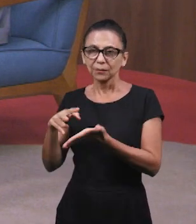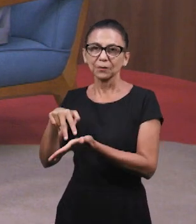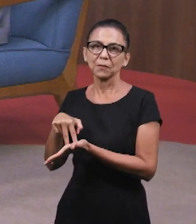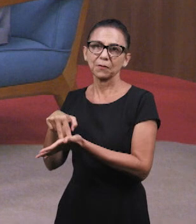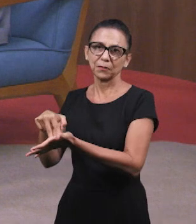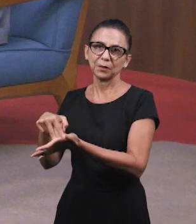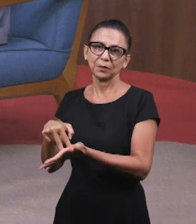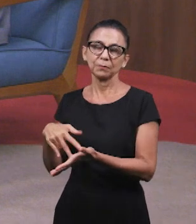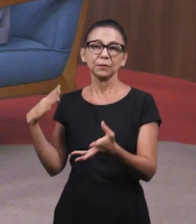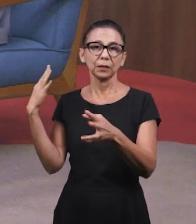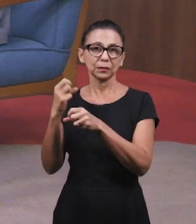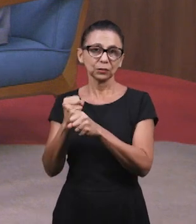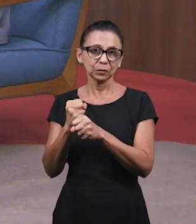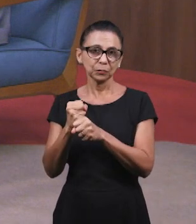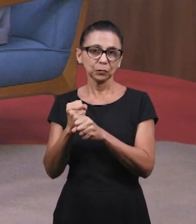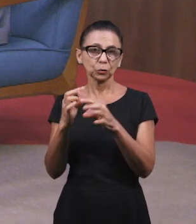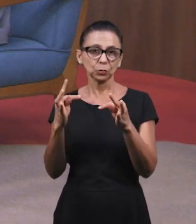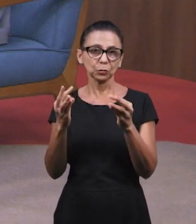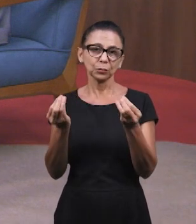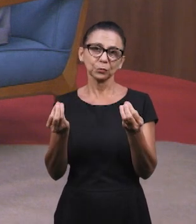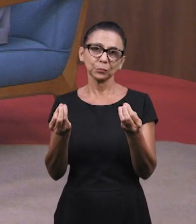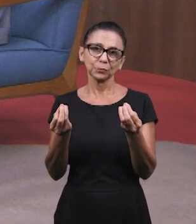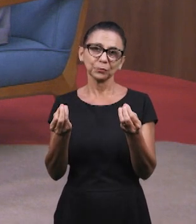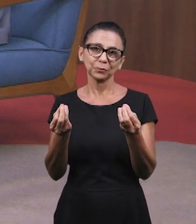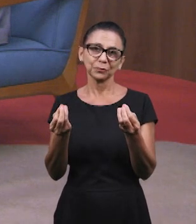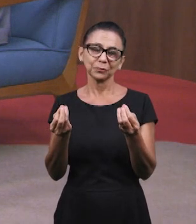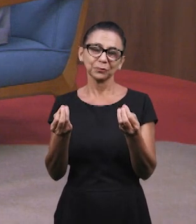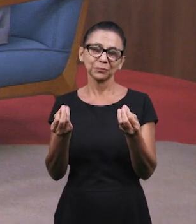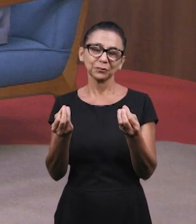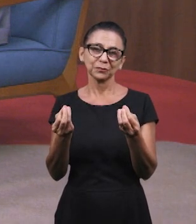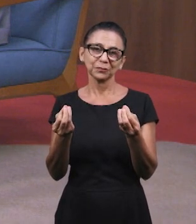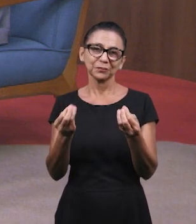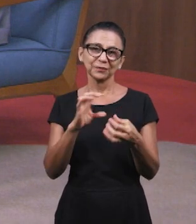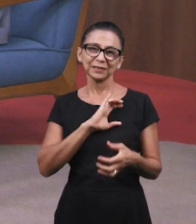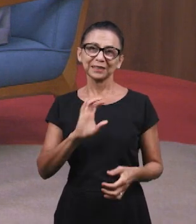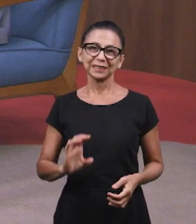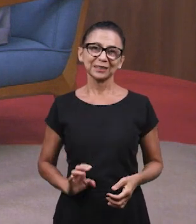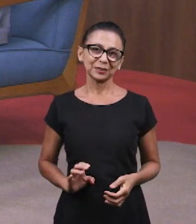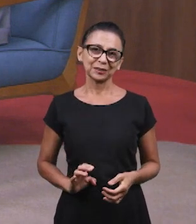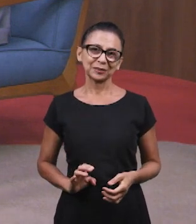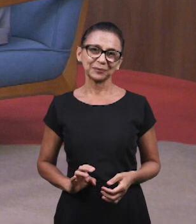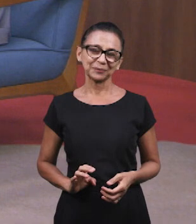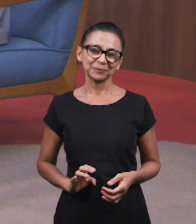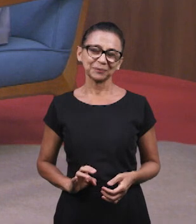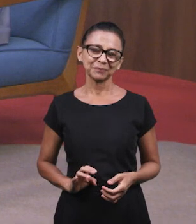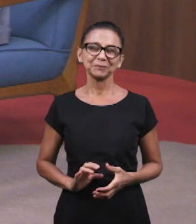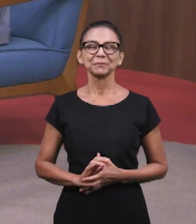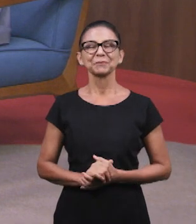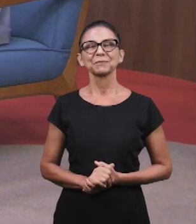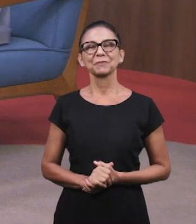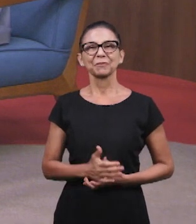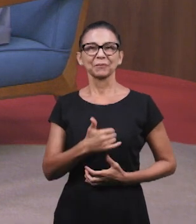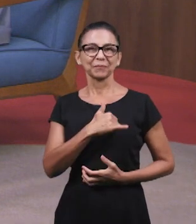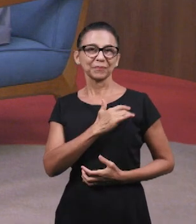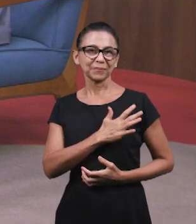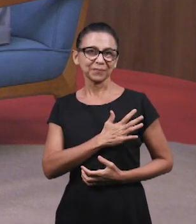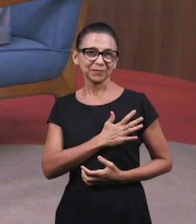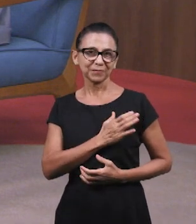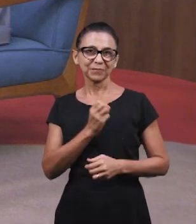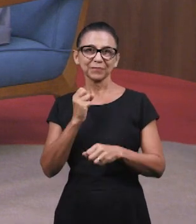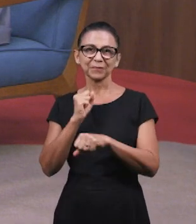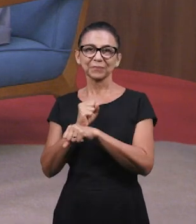Christ. Christ en nous, espérance de la gloire. Quelle merveille. Vous avez cité une expression, j'aime beaucoup d'utiliser